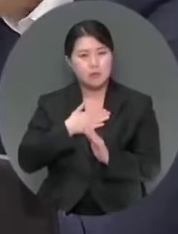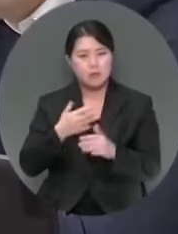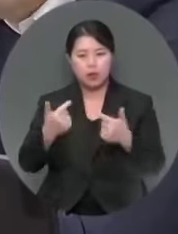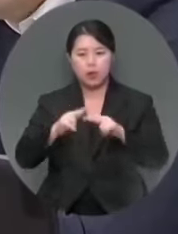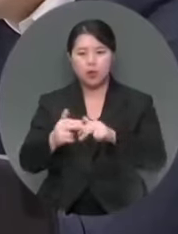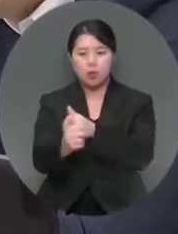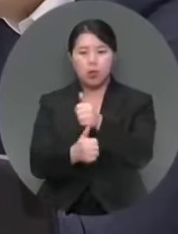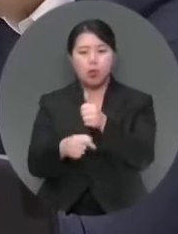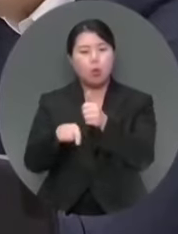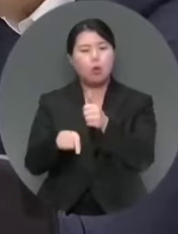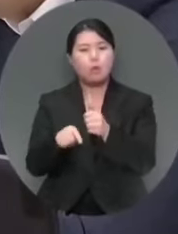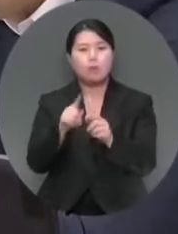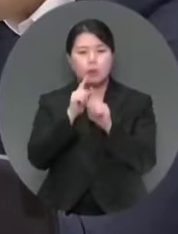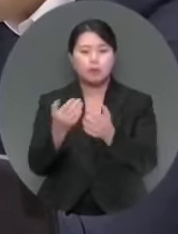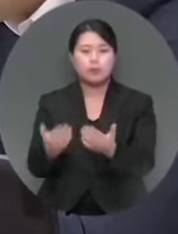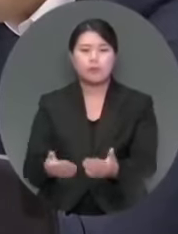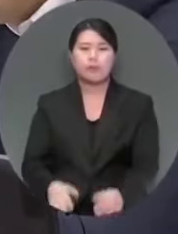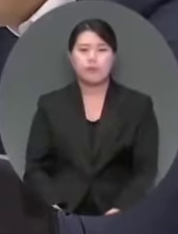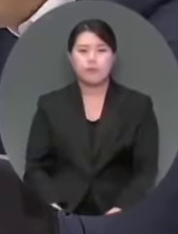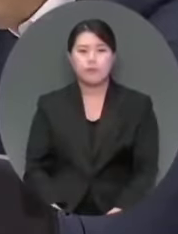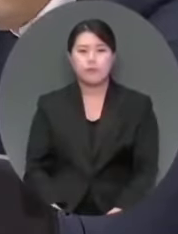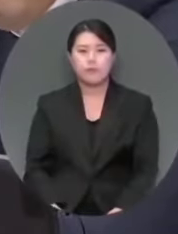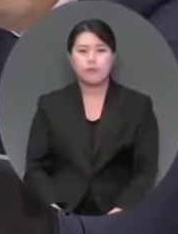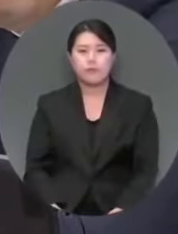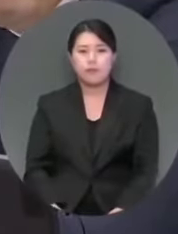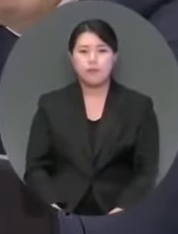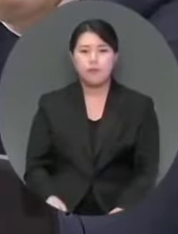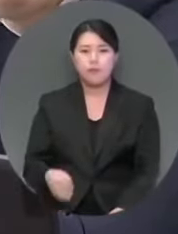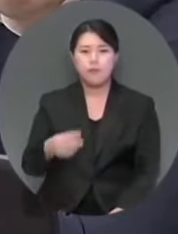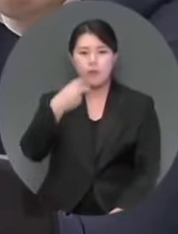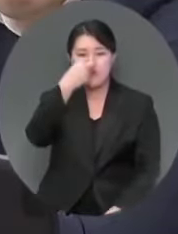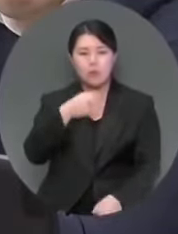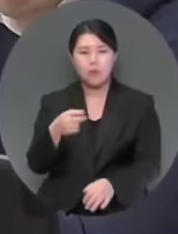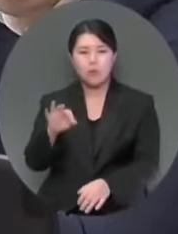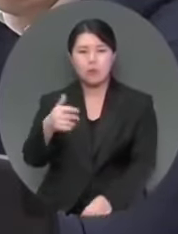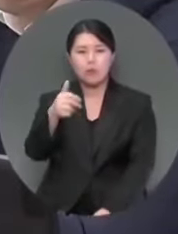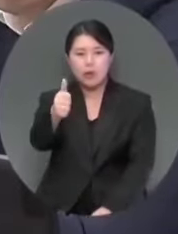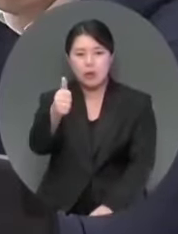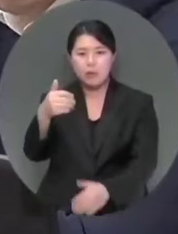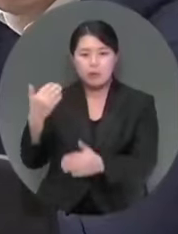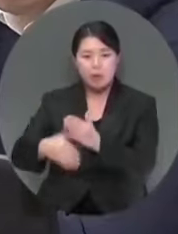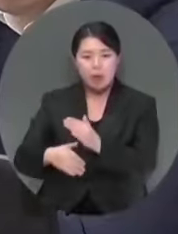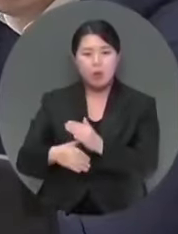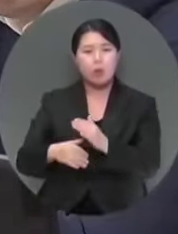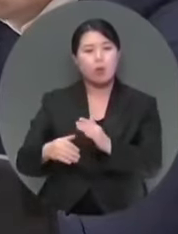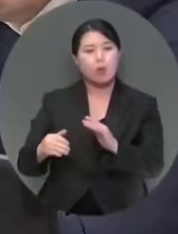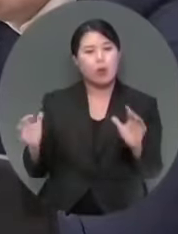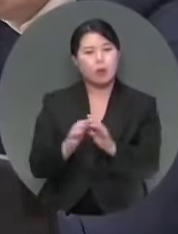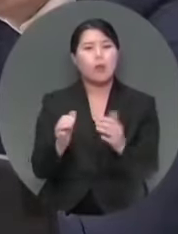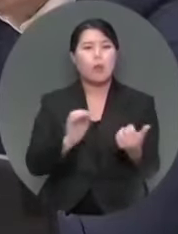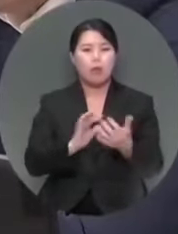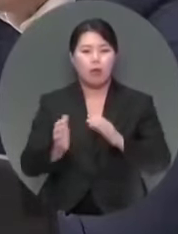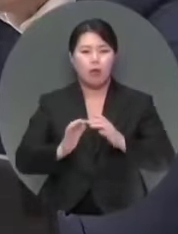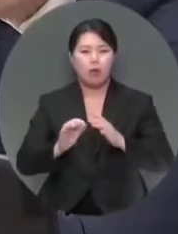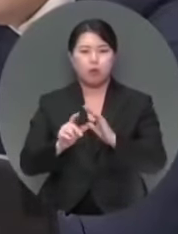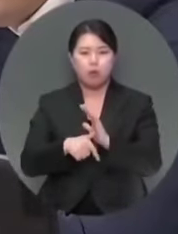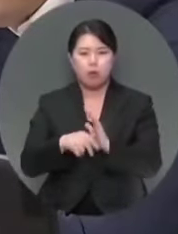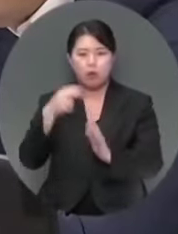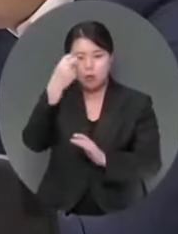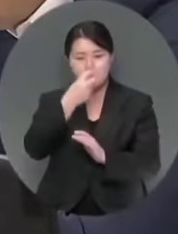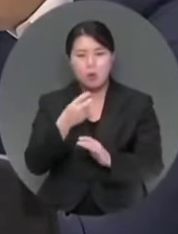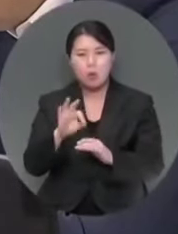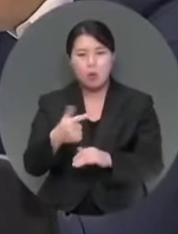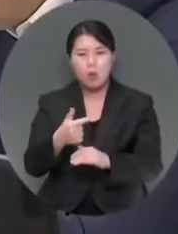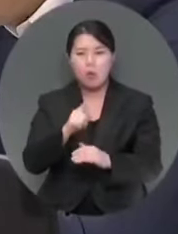상임위에서 말씀을 드렸습니다만 원장님을 뺀 간담회에서 그 감사원의